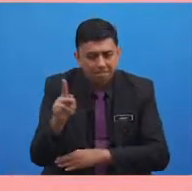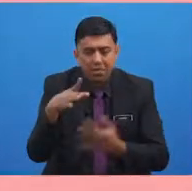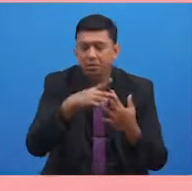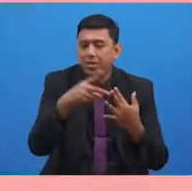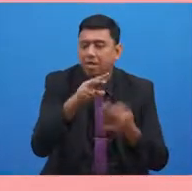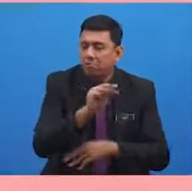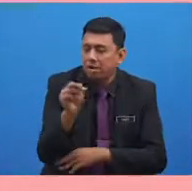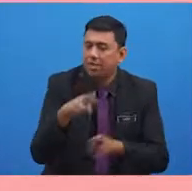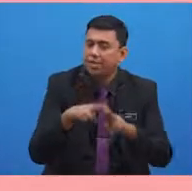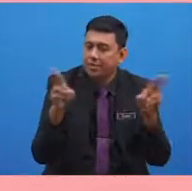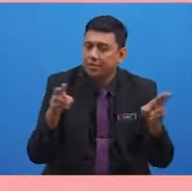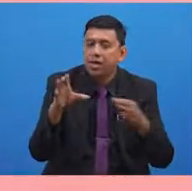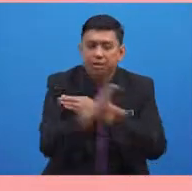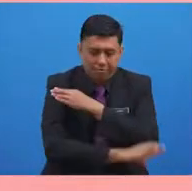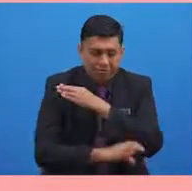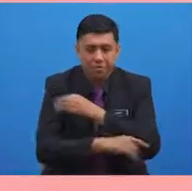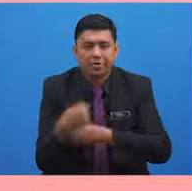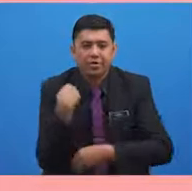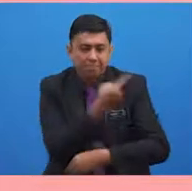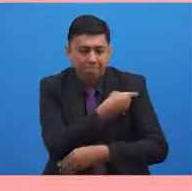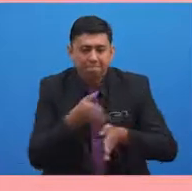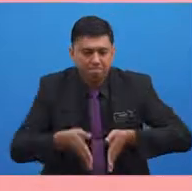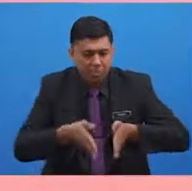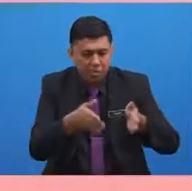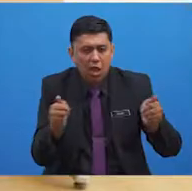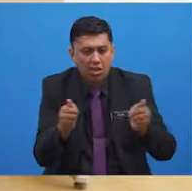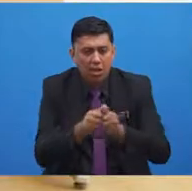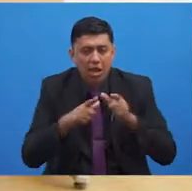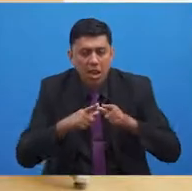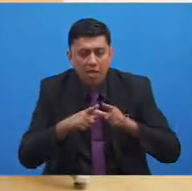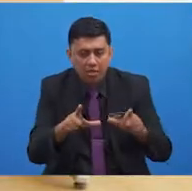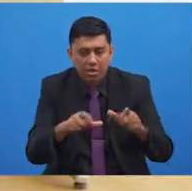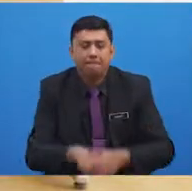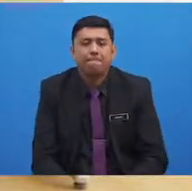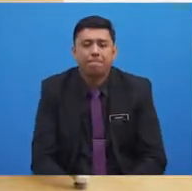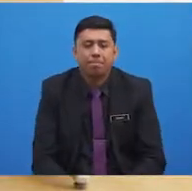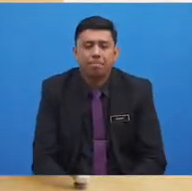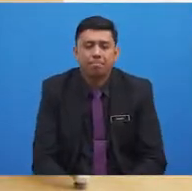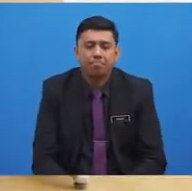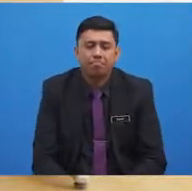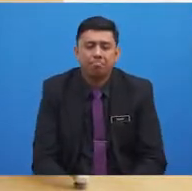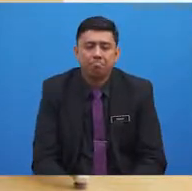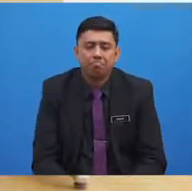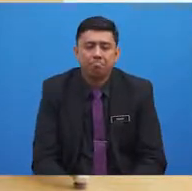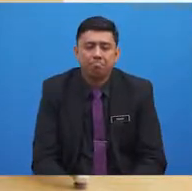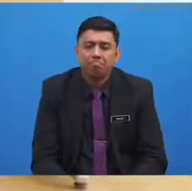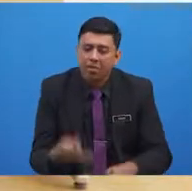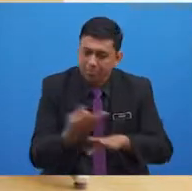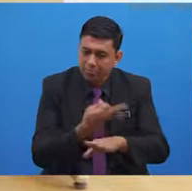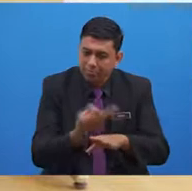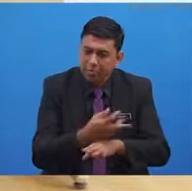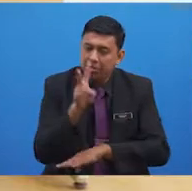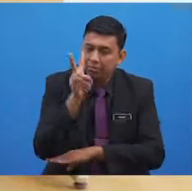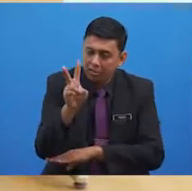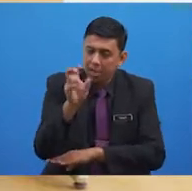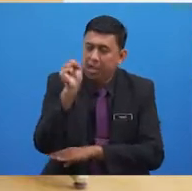pilihan raya di negara kita berjalan dengan lancar. Para pelajar sekalian, fungsi